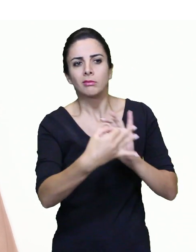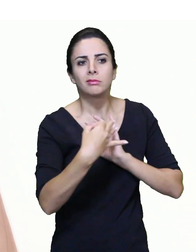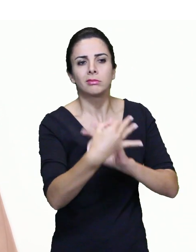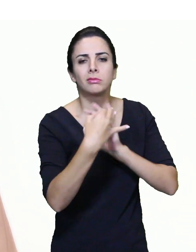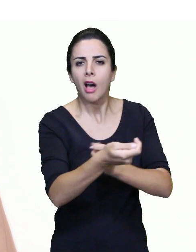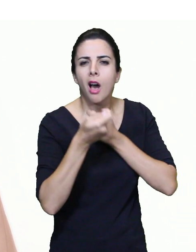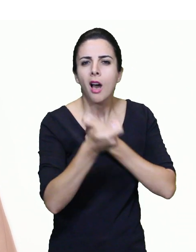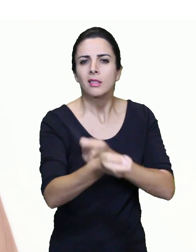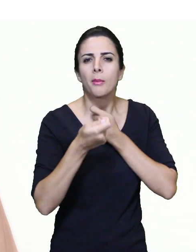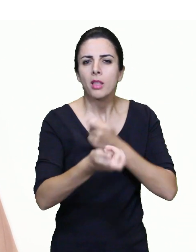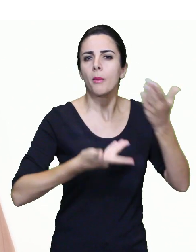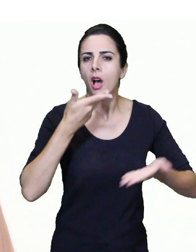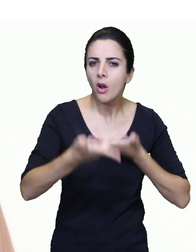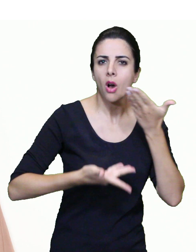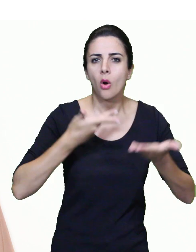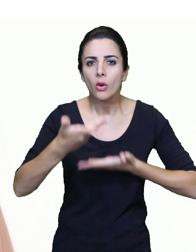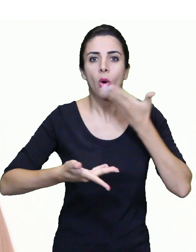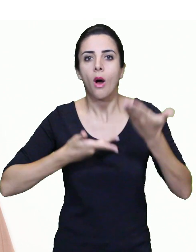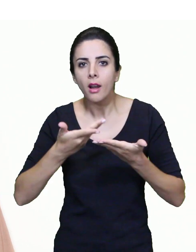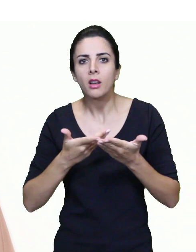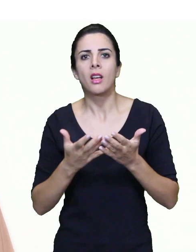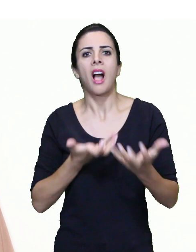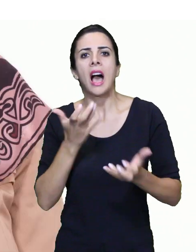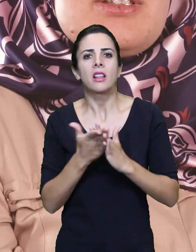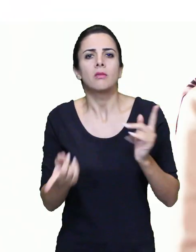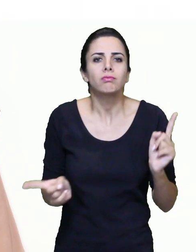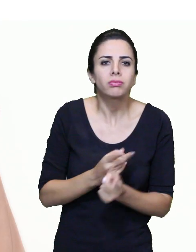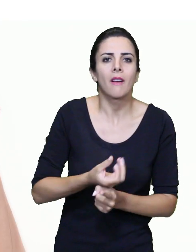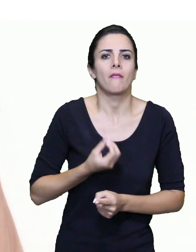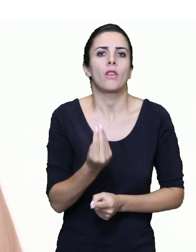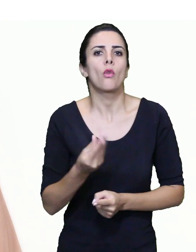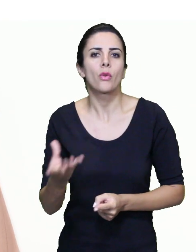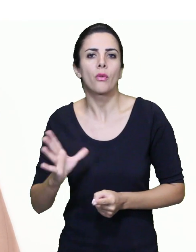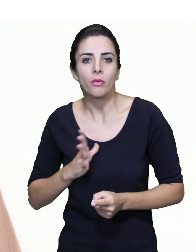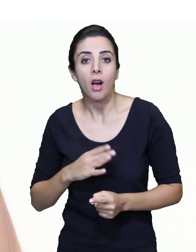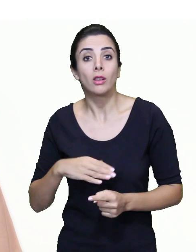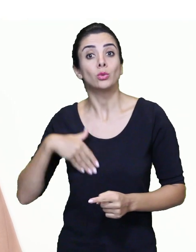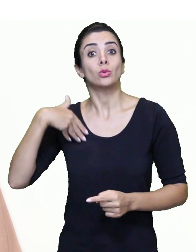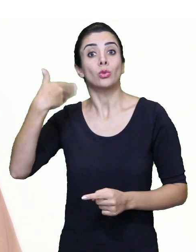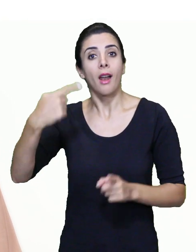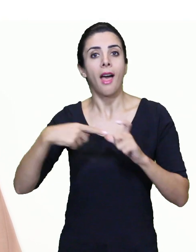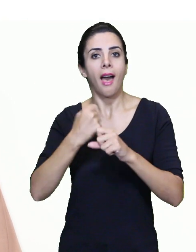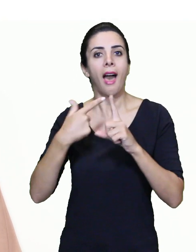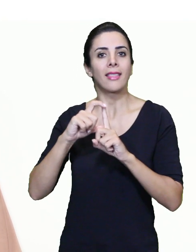hem ders anlatmak hem de kaynak sağlamak Sonrasında Egec'de bilmisi